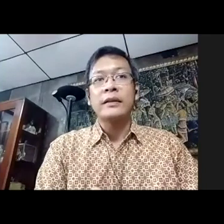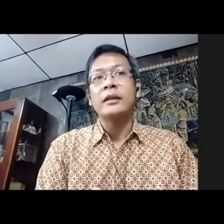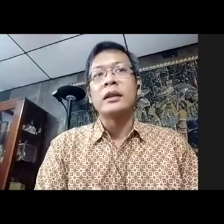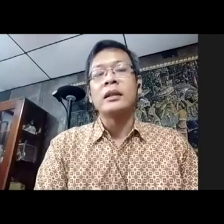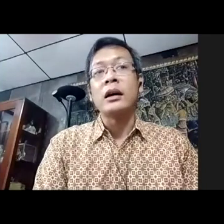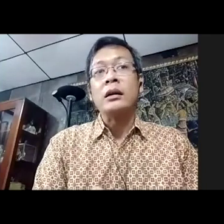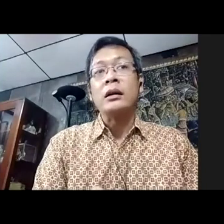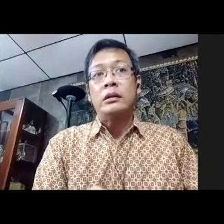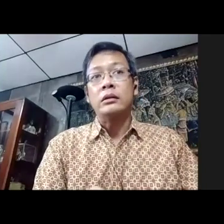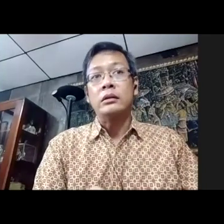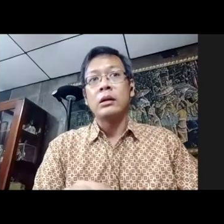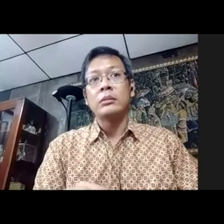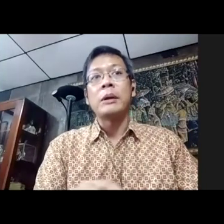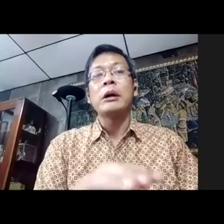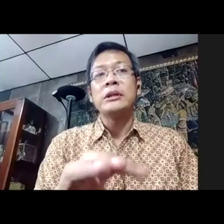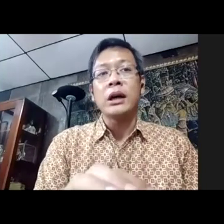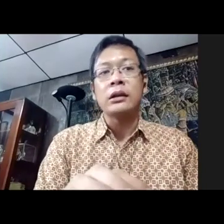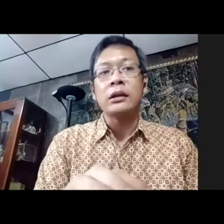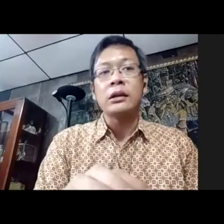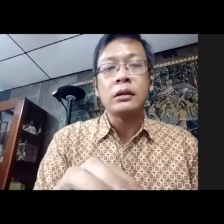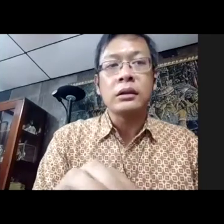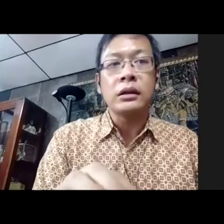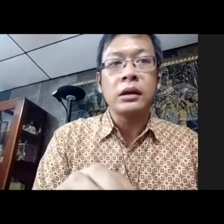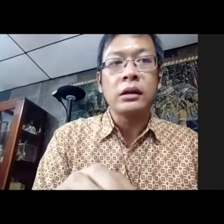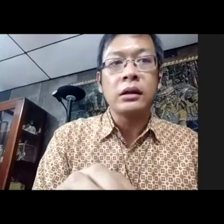refleksi tentang beberapa kebijakan